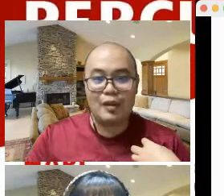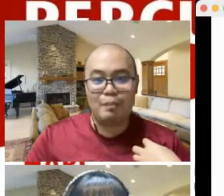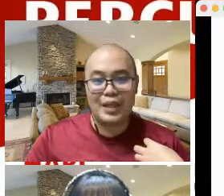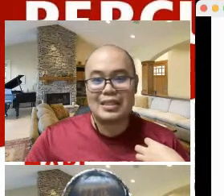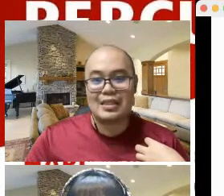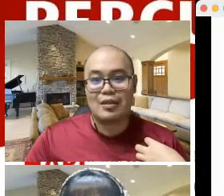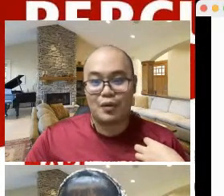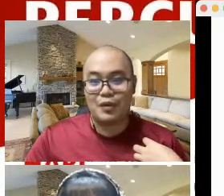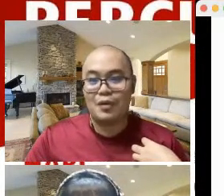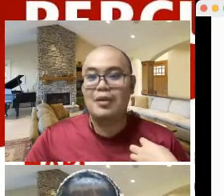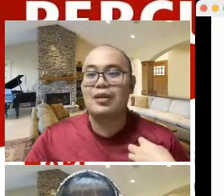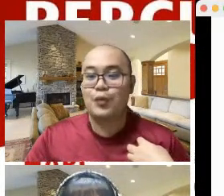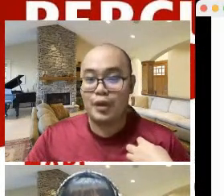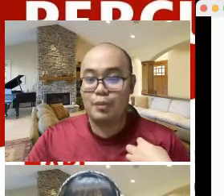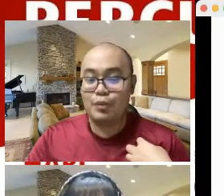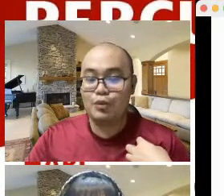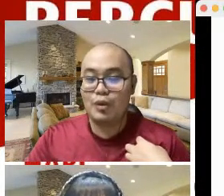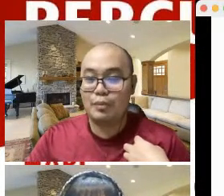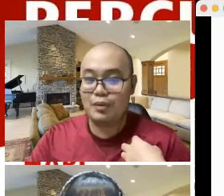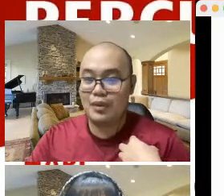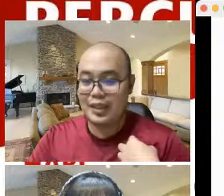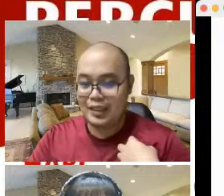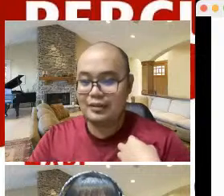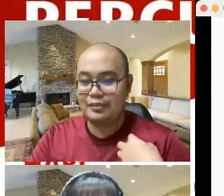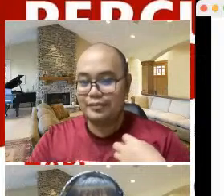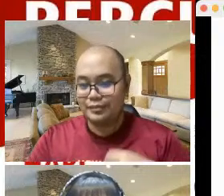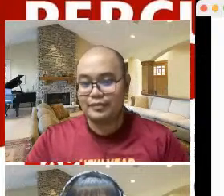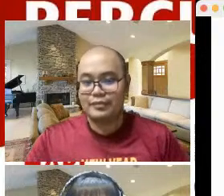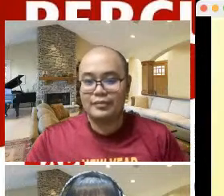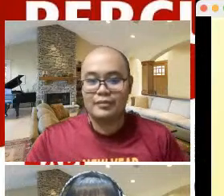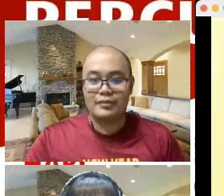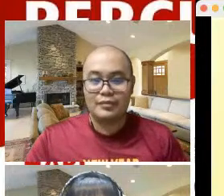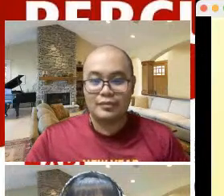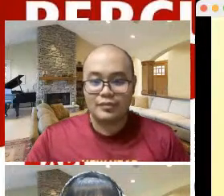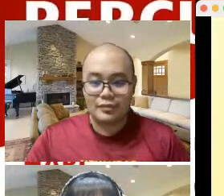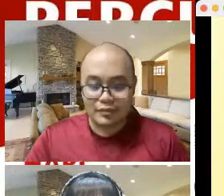dalam Olympics Tokyo 2020 ini